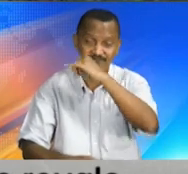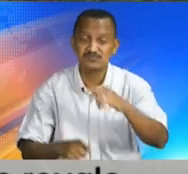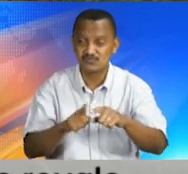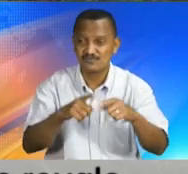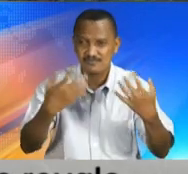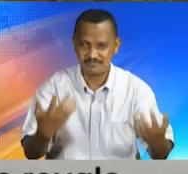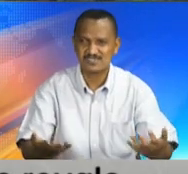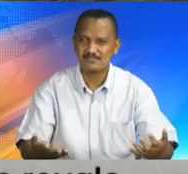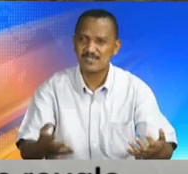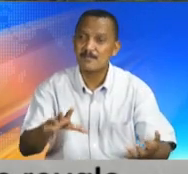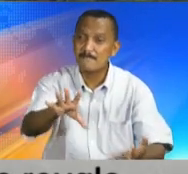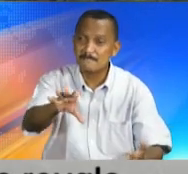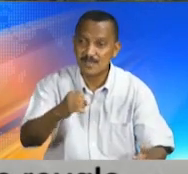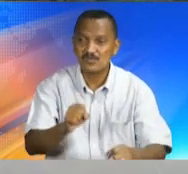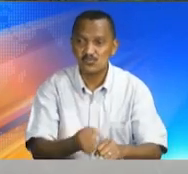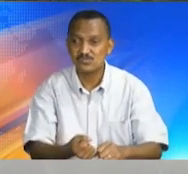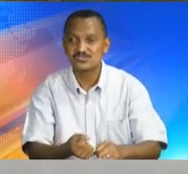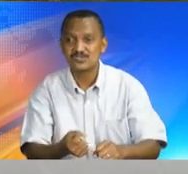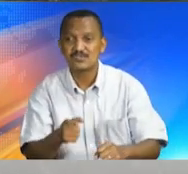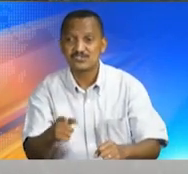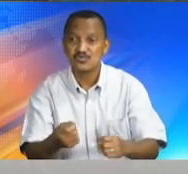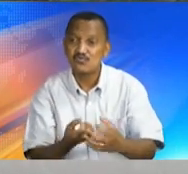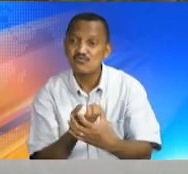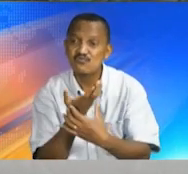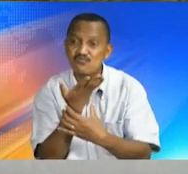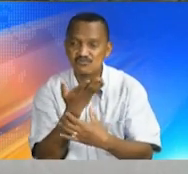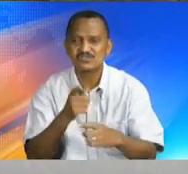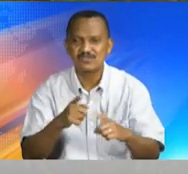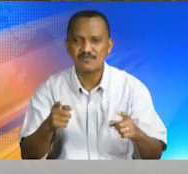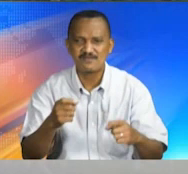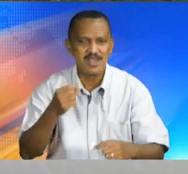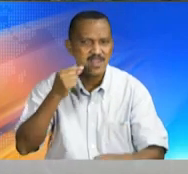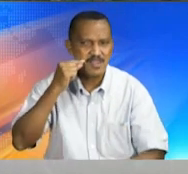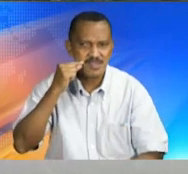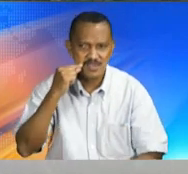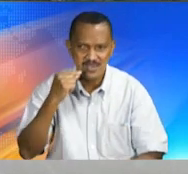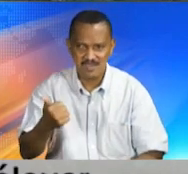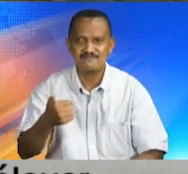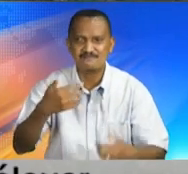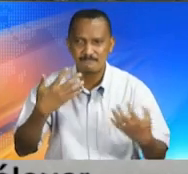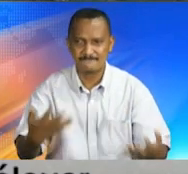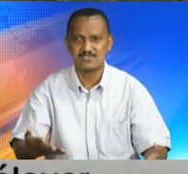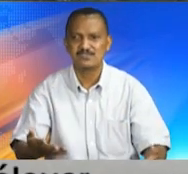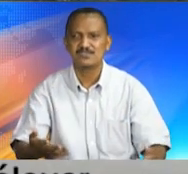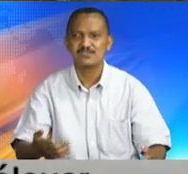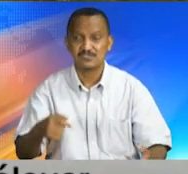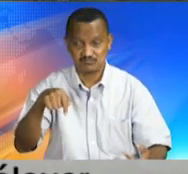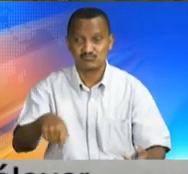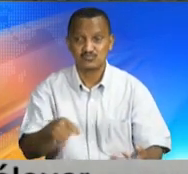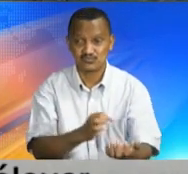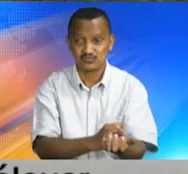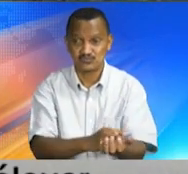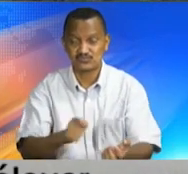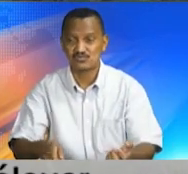gelée royale, maka propolis, maka pollen. Nefa ireo zany a tena lafo bidibe daholo ny vidin'ireo a. Dia tsika zany amin'izao fotoan'izao a